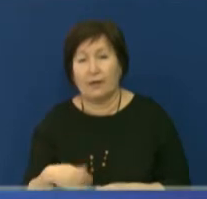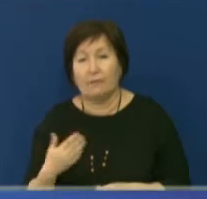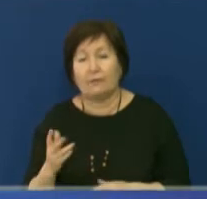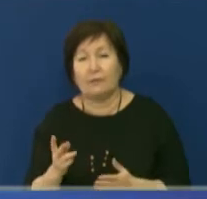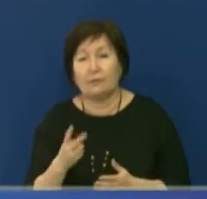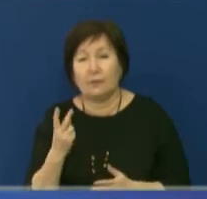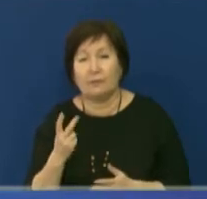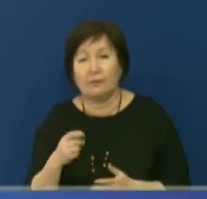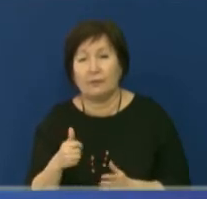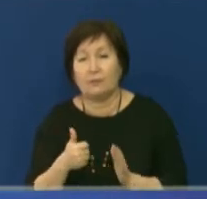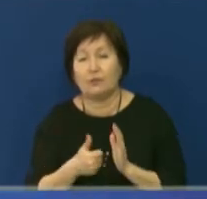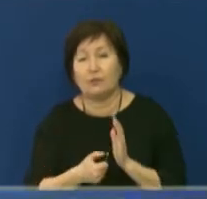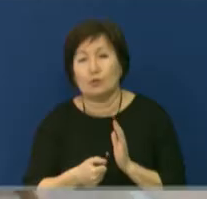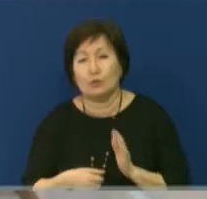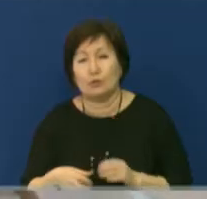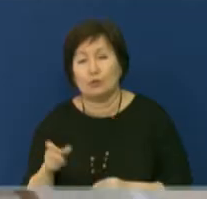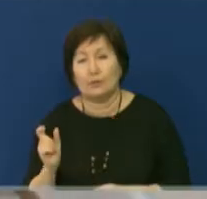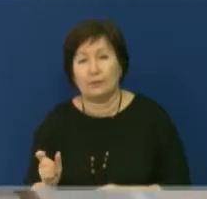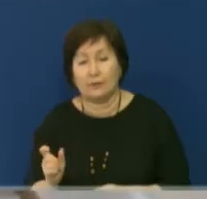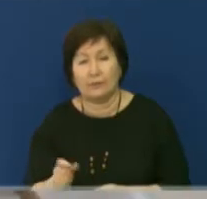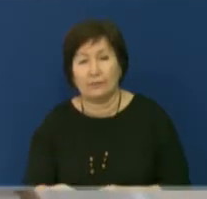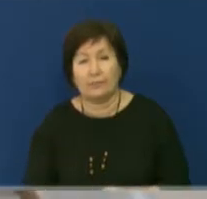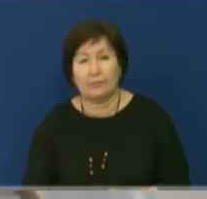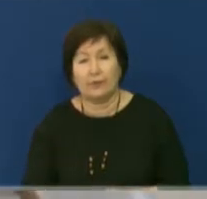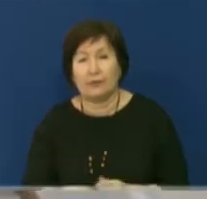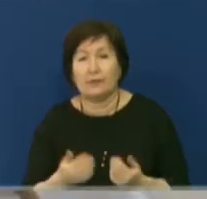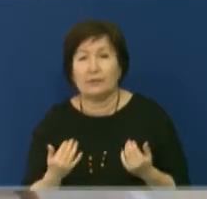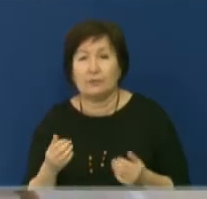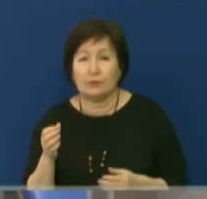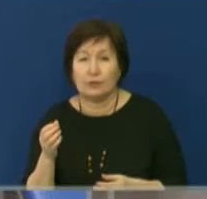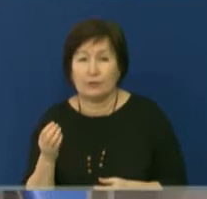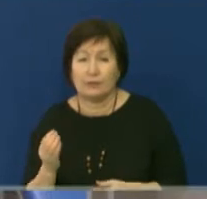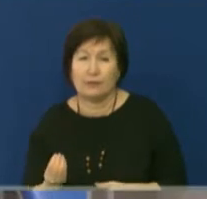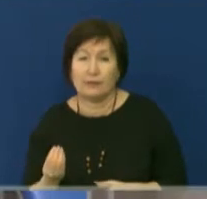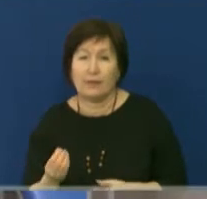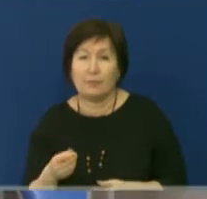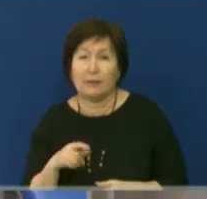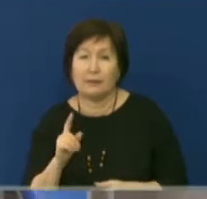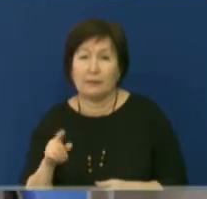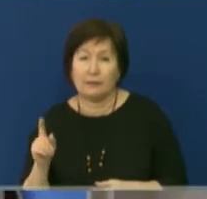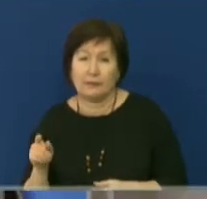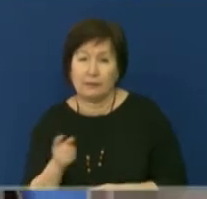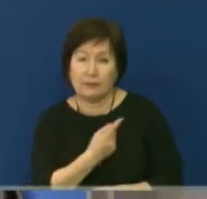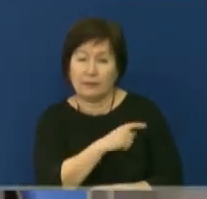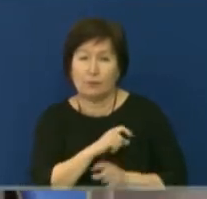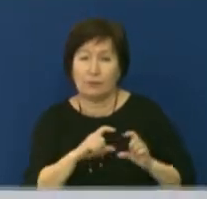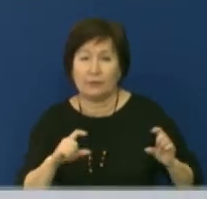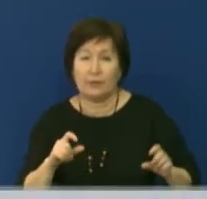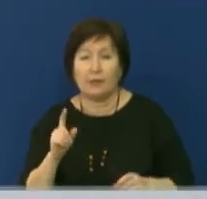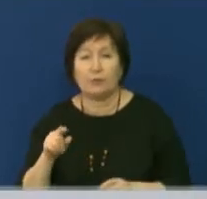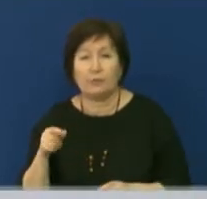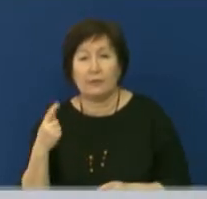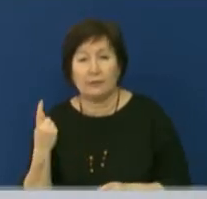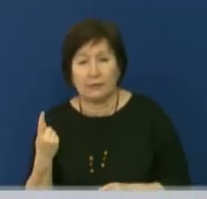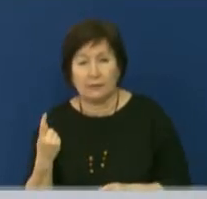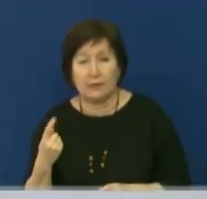врач-эпидемиолог Ильгиз Ахмеров. На сегодняшний день к поликлинике номер 1 прикреплено 14 090 человек.